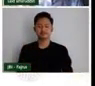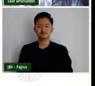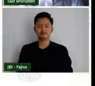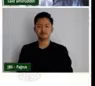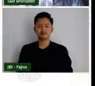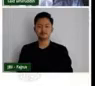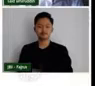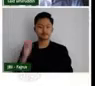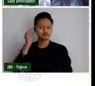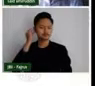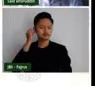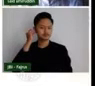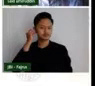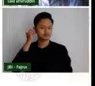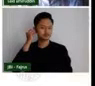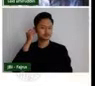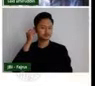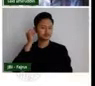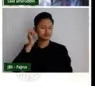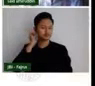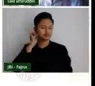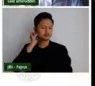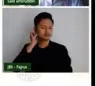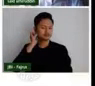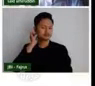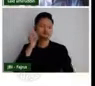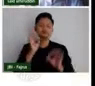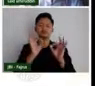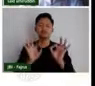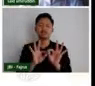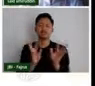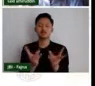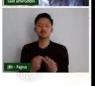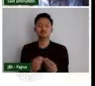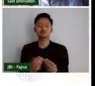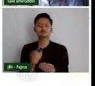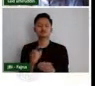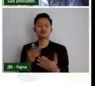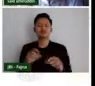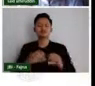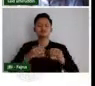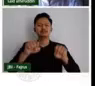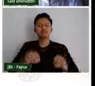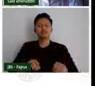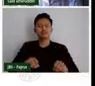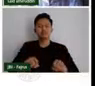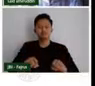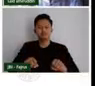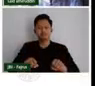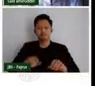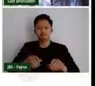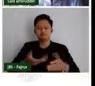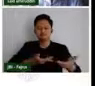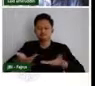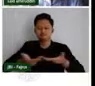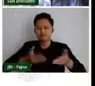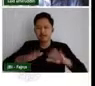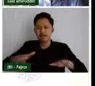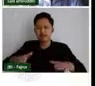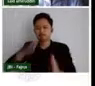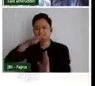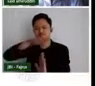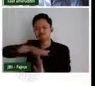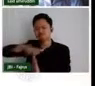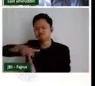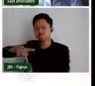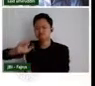Ya, pendidikan inklusif yaitu merupakan sistem pelayanan pendidikan bagi anak-anak yang memiliki keterbatasan tertentu dan